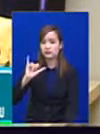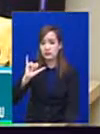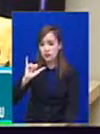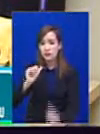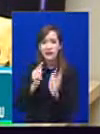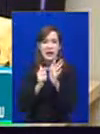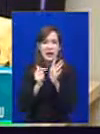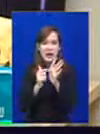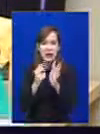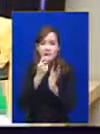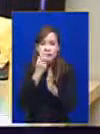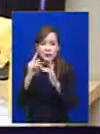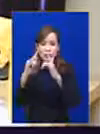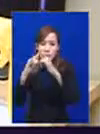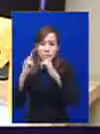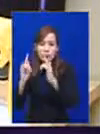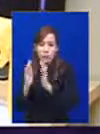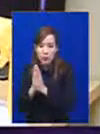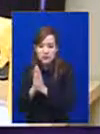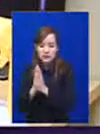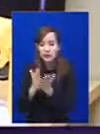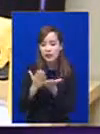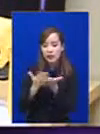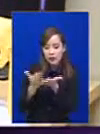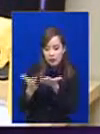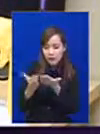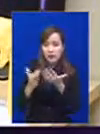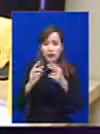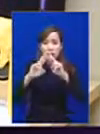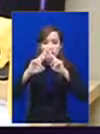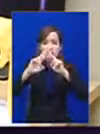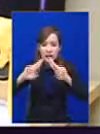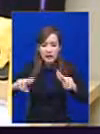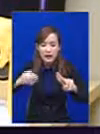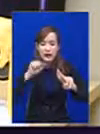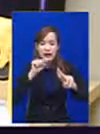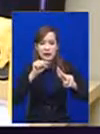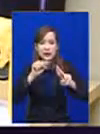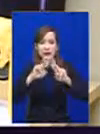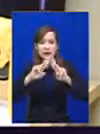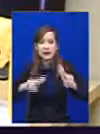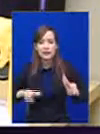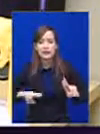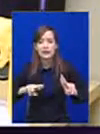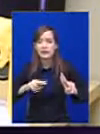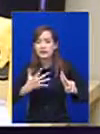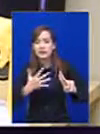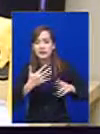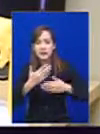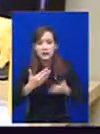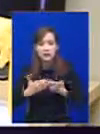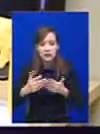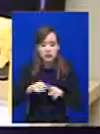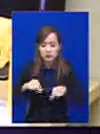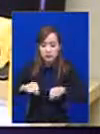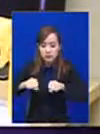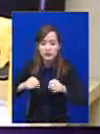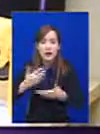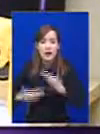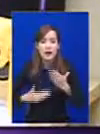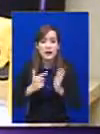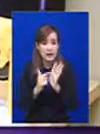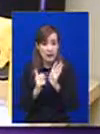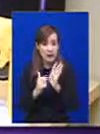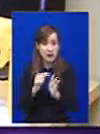ซื้อตามงานวัดหรือว่าซื้อตามร้านขายยาที่ไม่ได้มาตรฐานเนี่ยนะครับหรือว่ารถเข็นขายยาอะไรเงี้ยนะครับส่วน